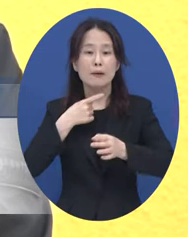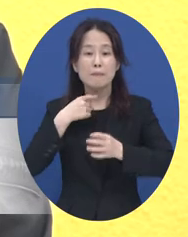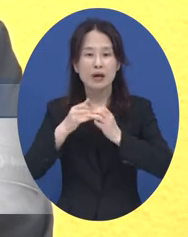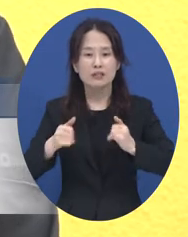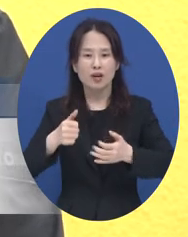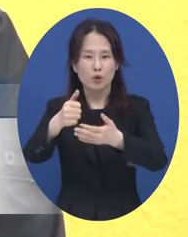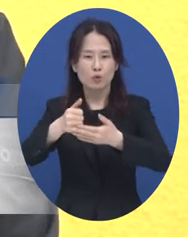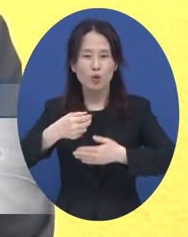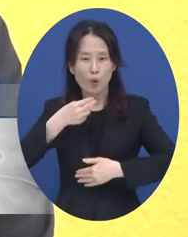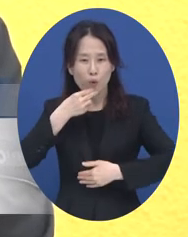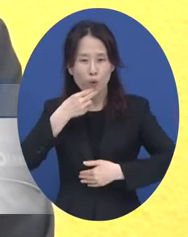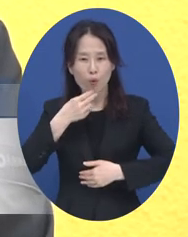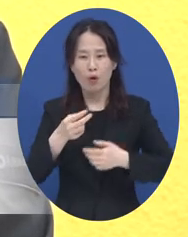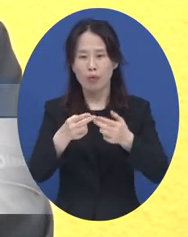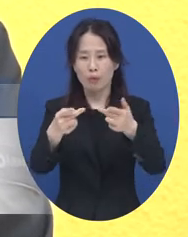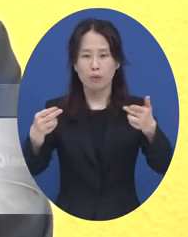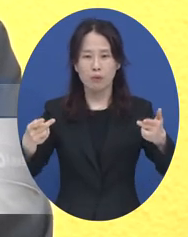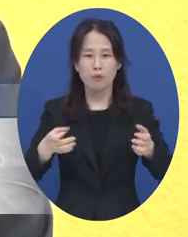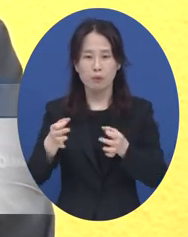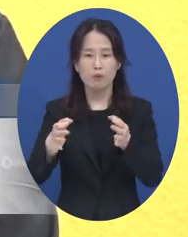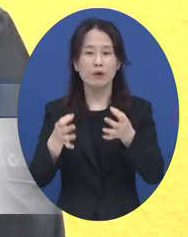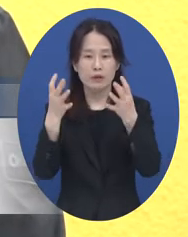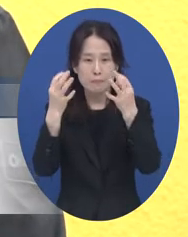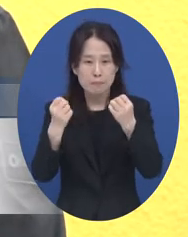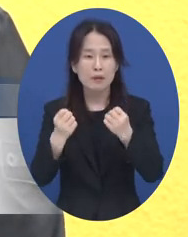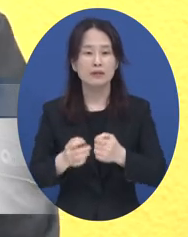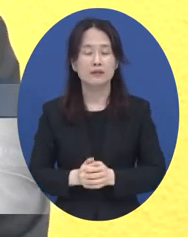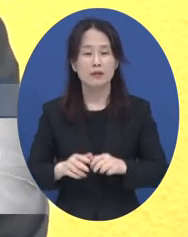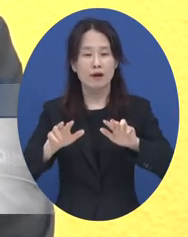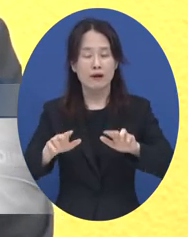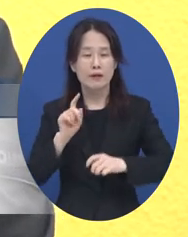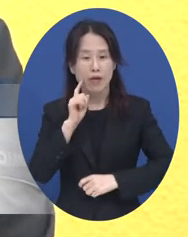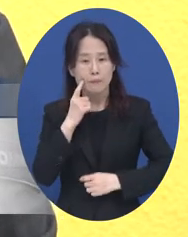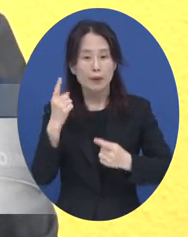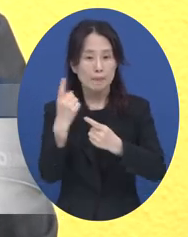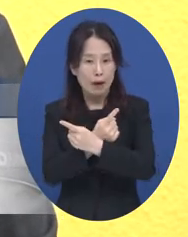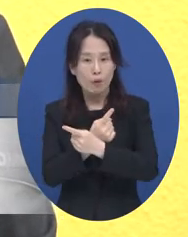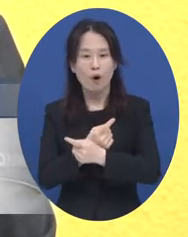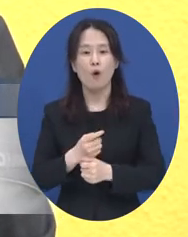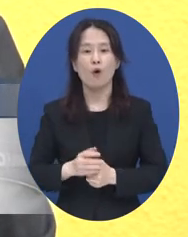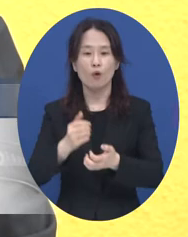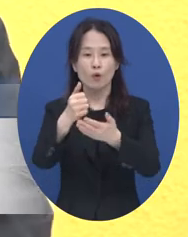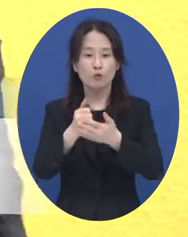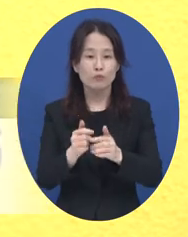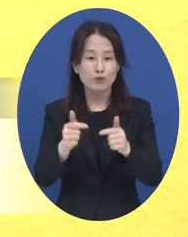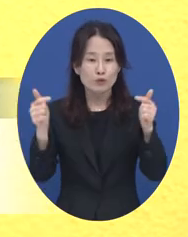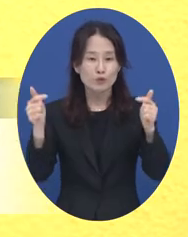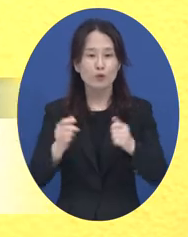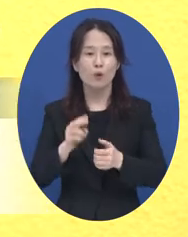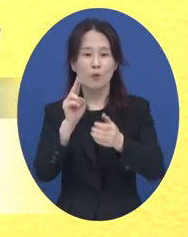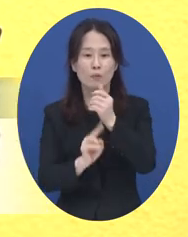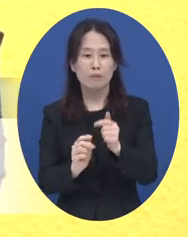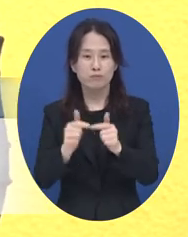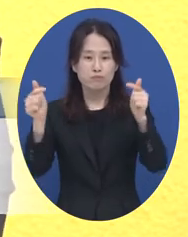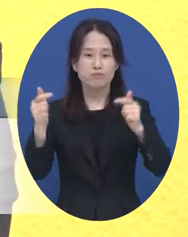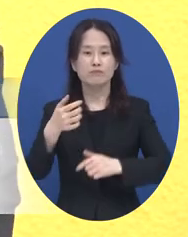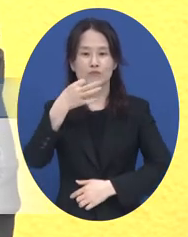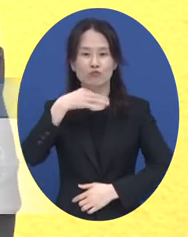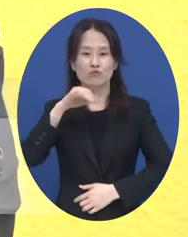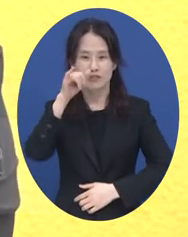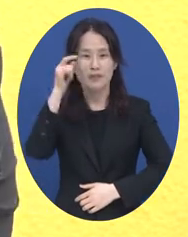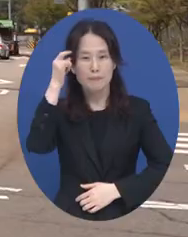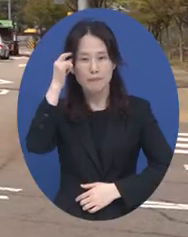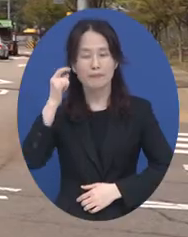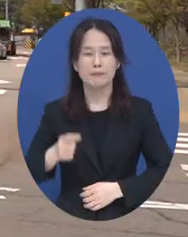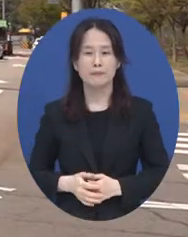안되고 빙 가게 많았었는데 익어라 꿈 안 오니깐 골목도 많이 찾아주시고 매출을 증대 큰 도움이